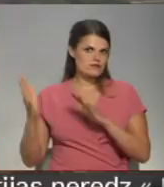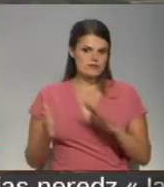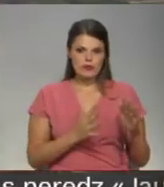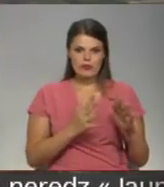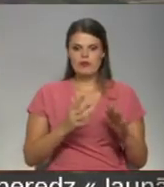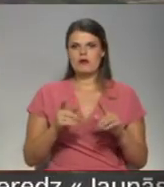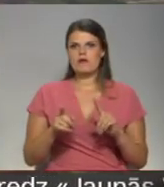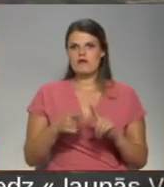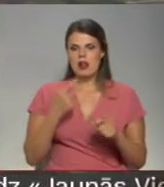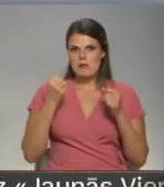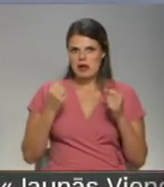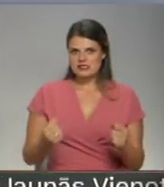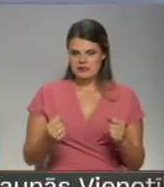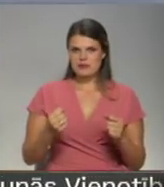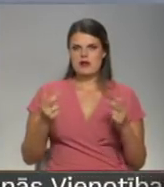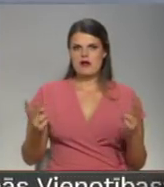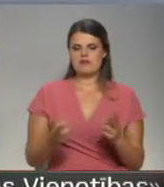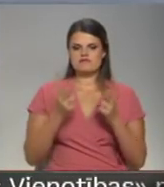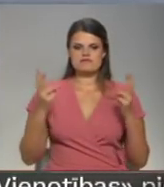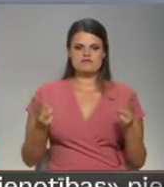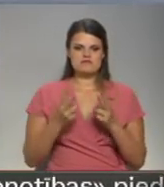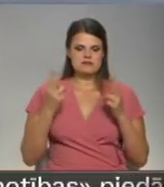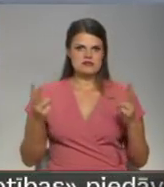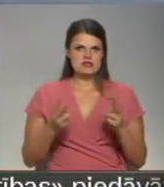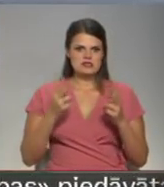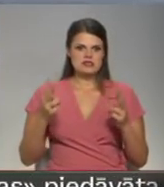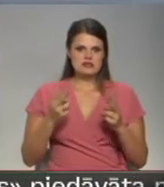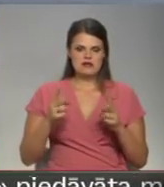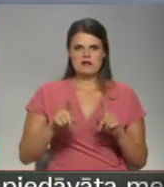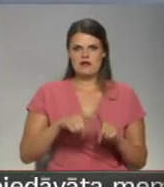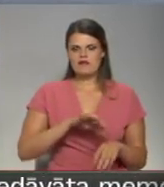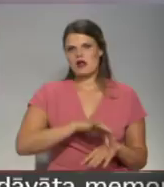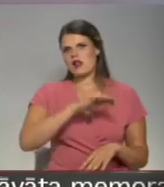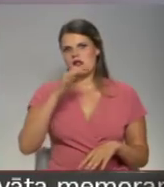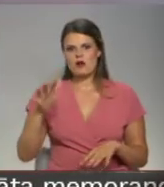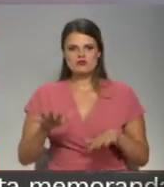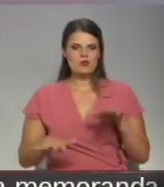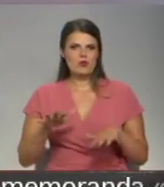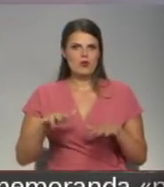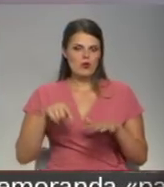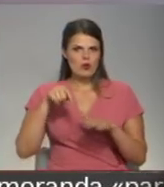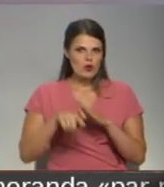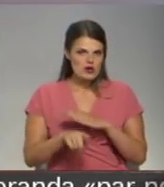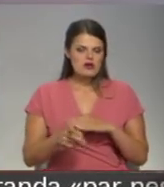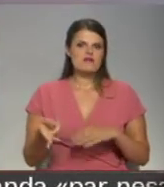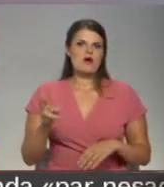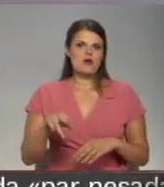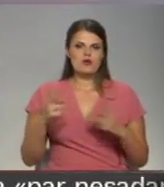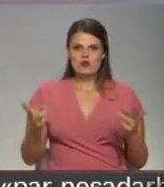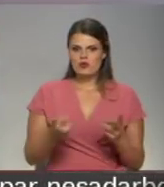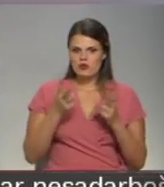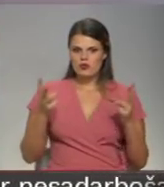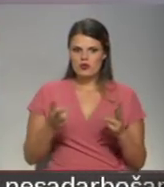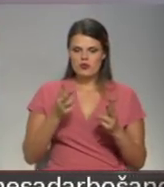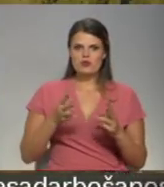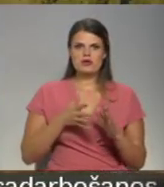arī pastiprinājās, ka rezultātā aizdega kūdras kaudze, kūdras purvā. Un uguns